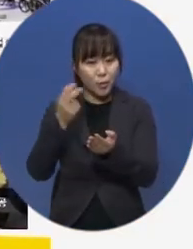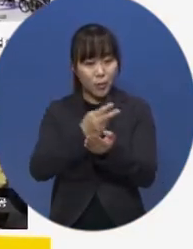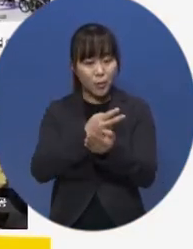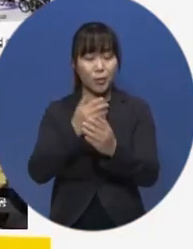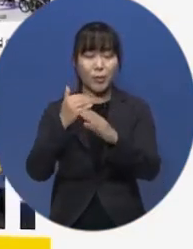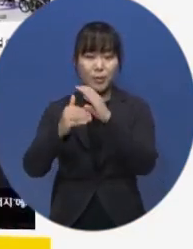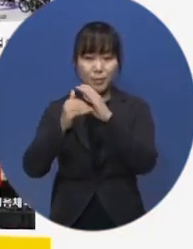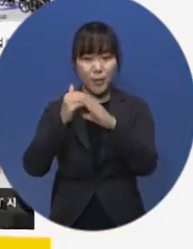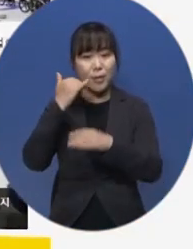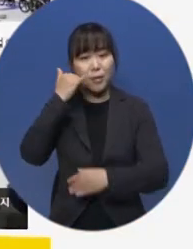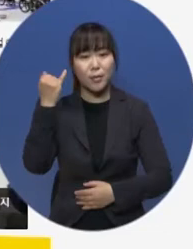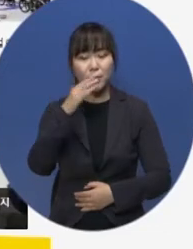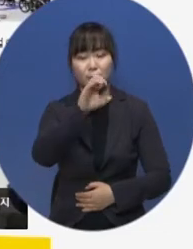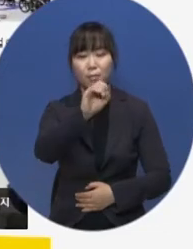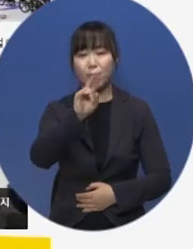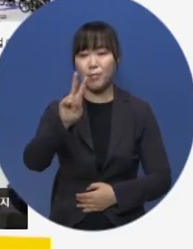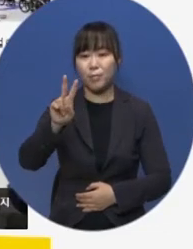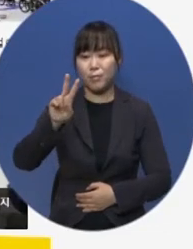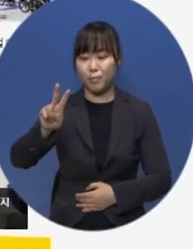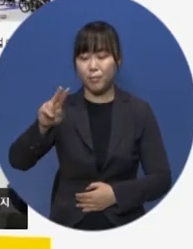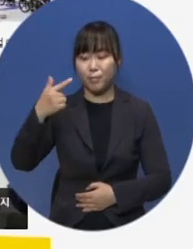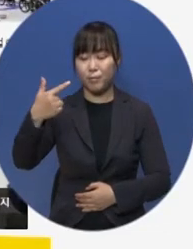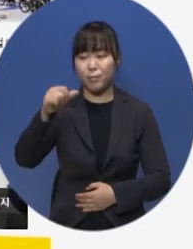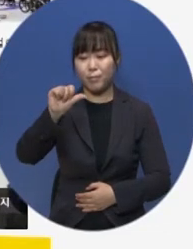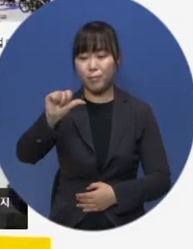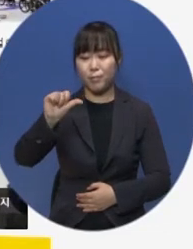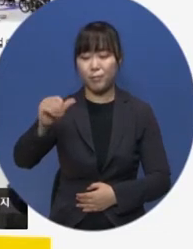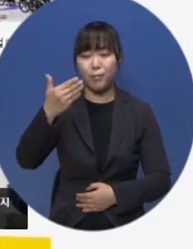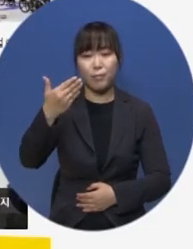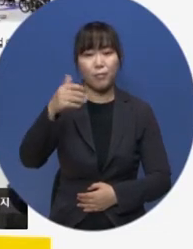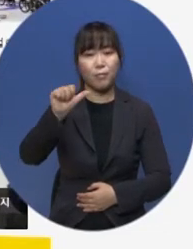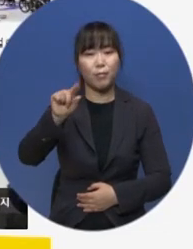홈페이지 또는 전자우편 전화번호